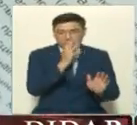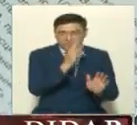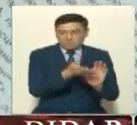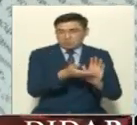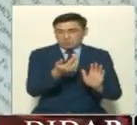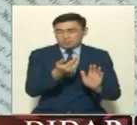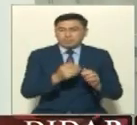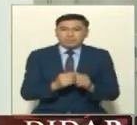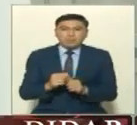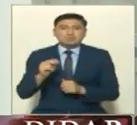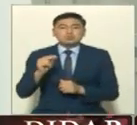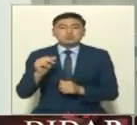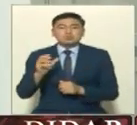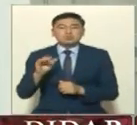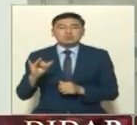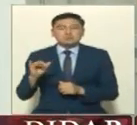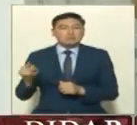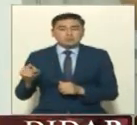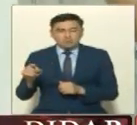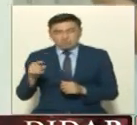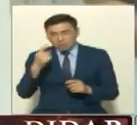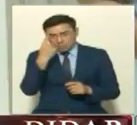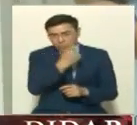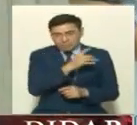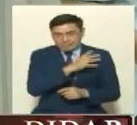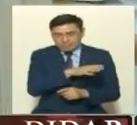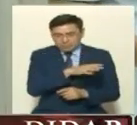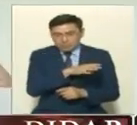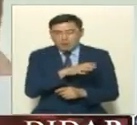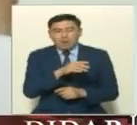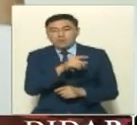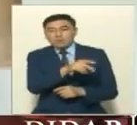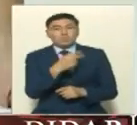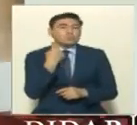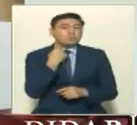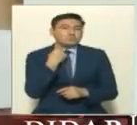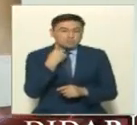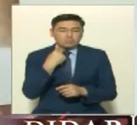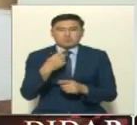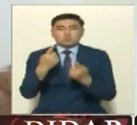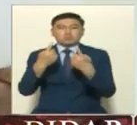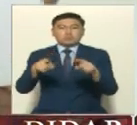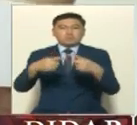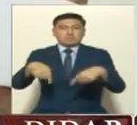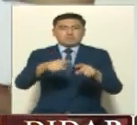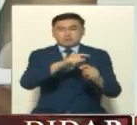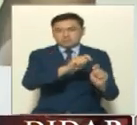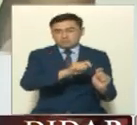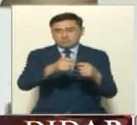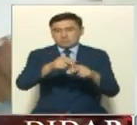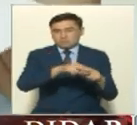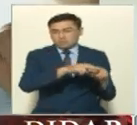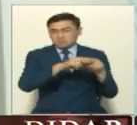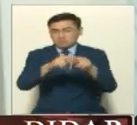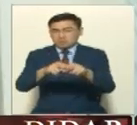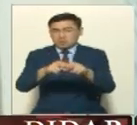Затем судоисполнитель, по словам должника, не уведомив его, стал перечислять задолженность в пользу ТОО «Алитекс Групп», что и стало основанием